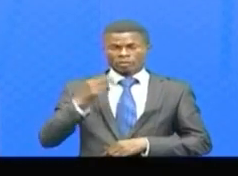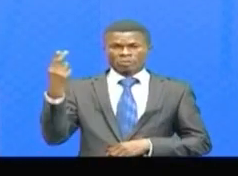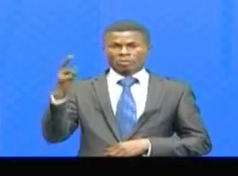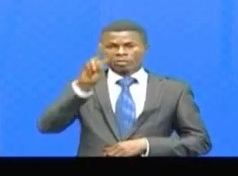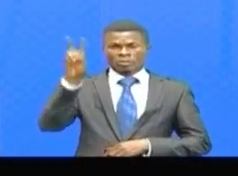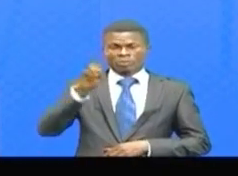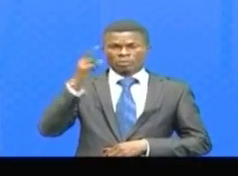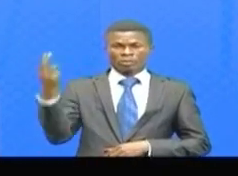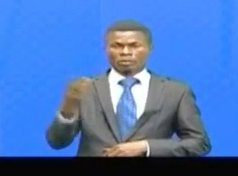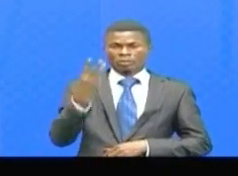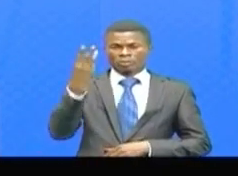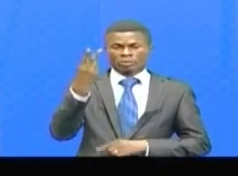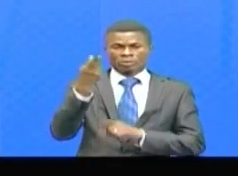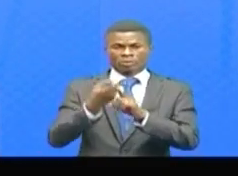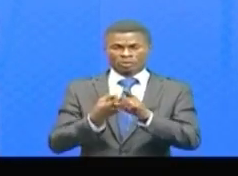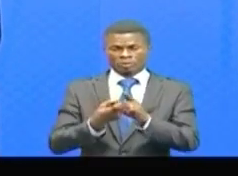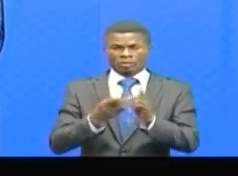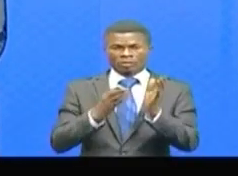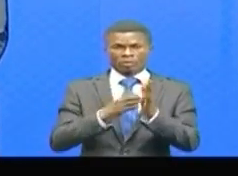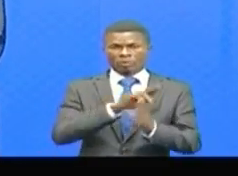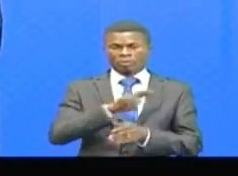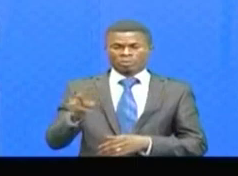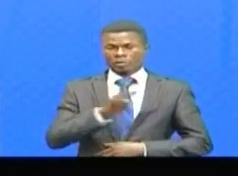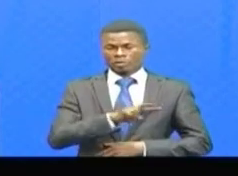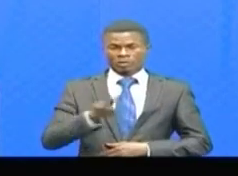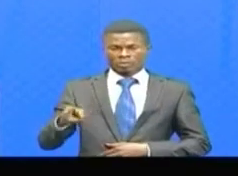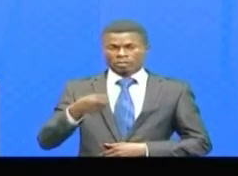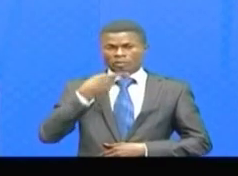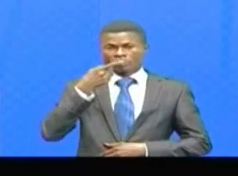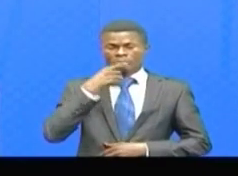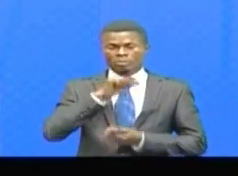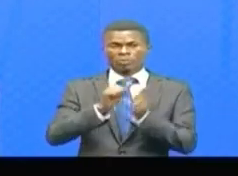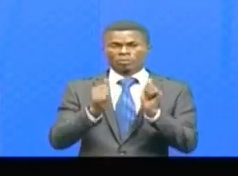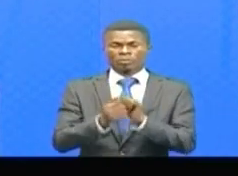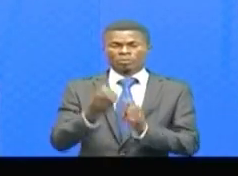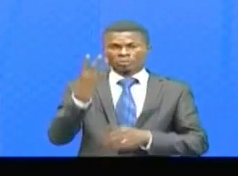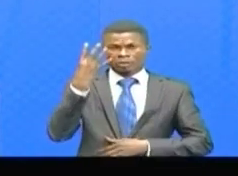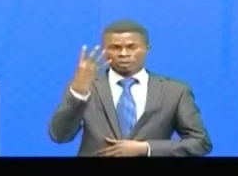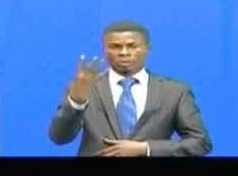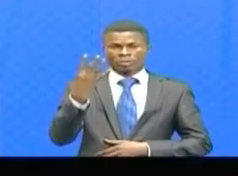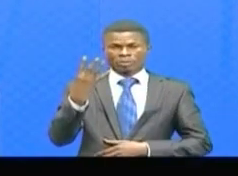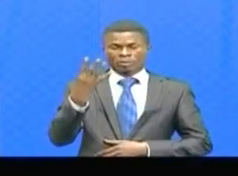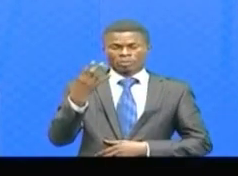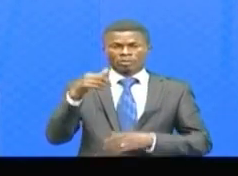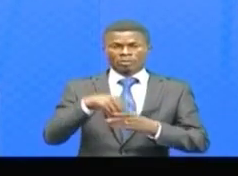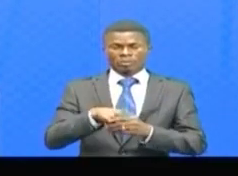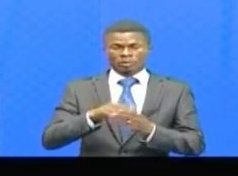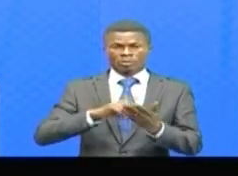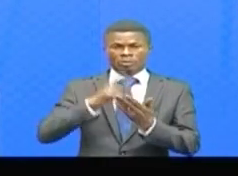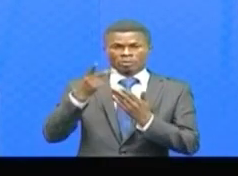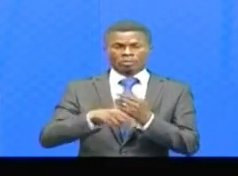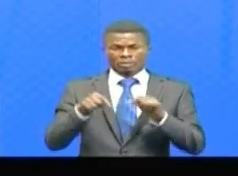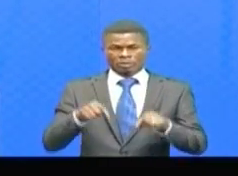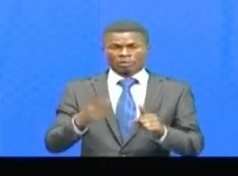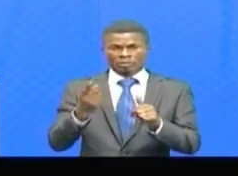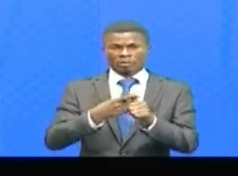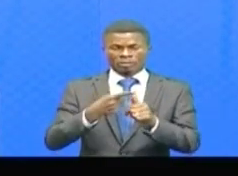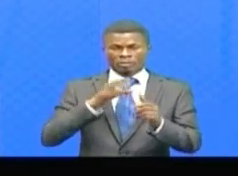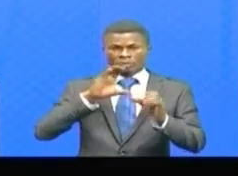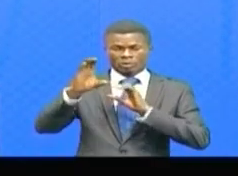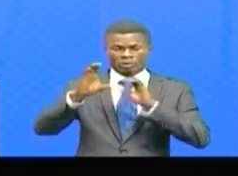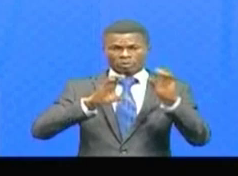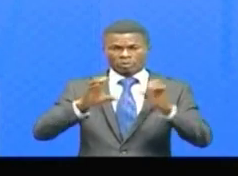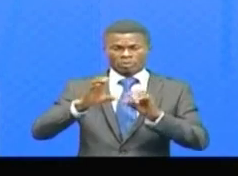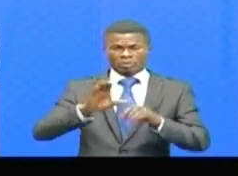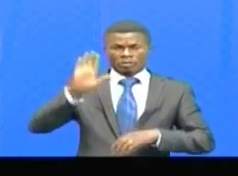23 septembre 2022. Quatre points ont constitué la charpente de l'ordre du jour, à savoir 1. Communication